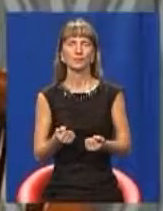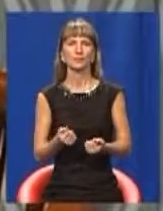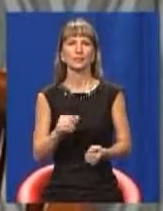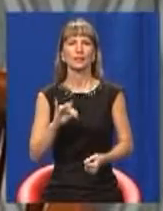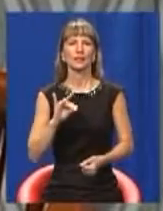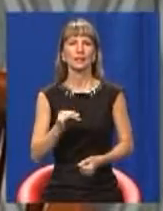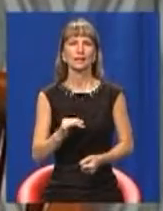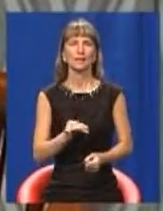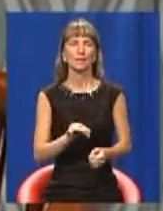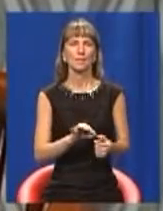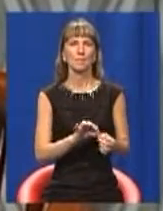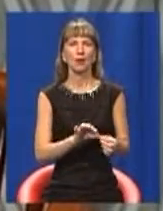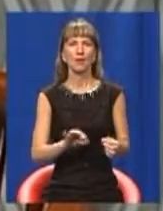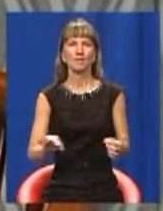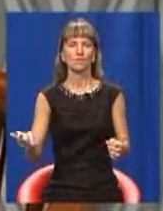и провожу